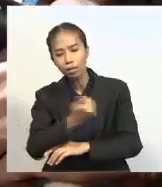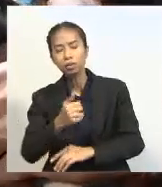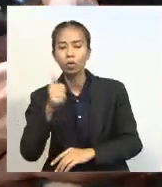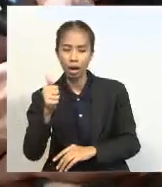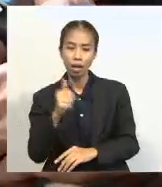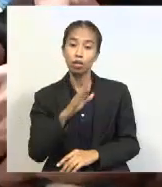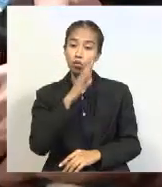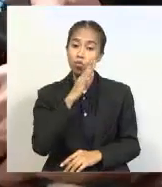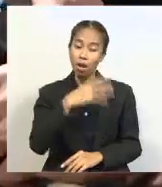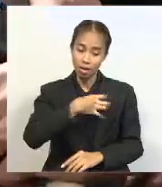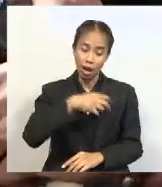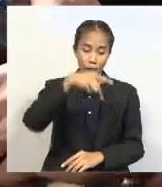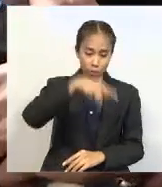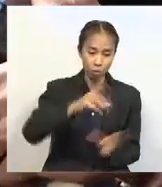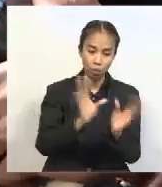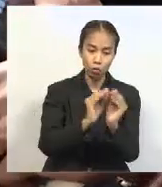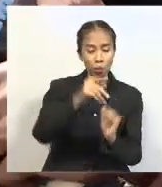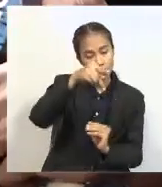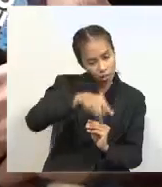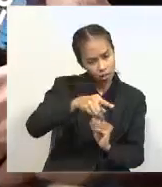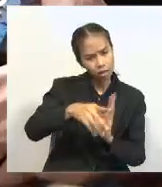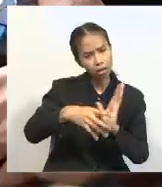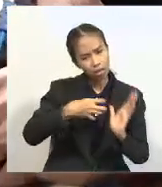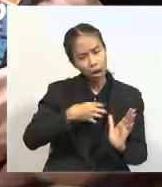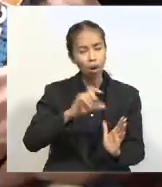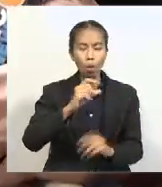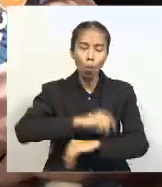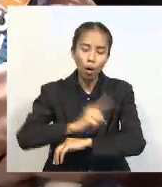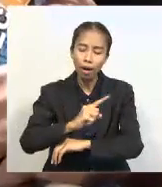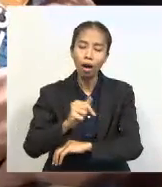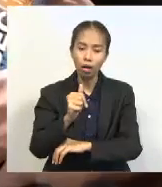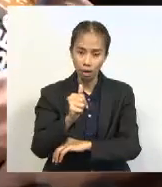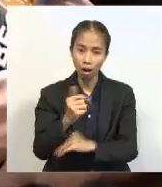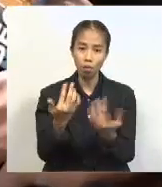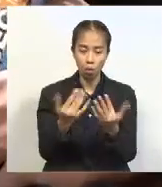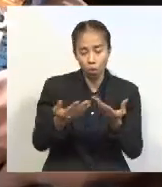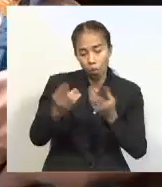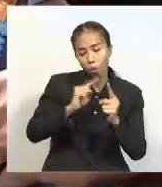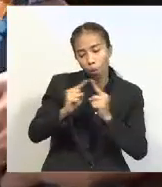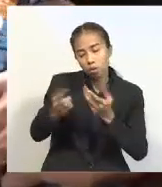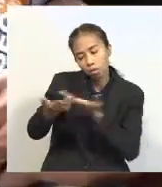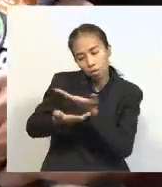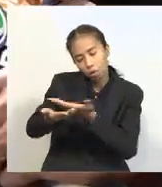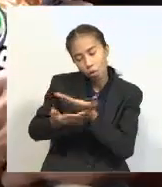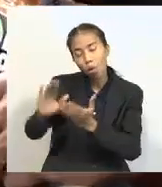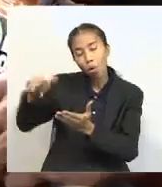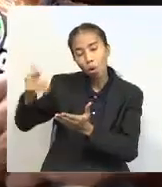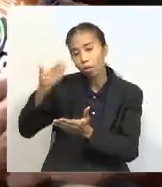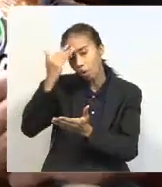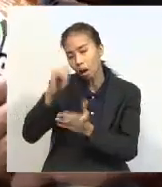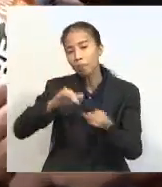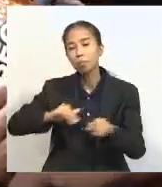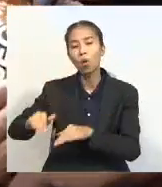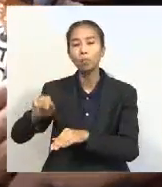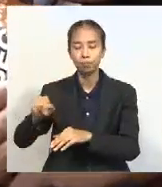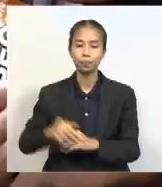เศษสำหรับกรณีนี้หรือพฤหัสหรือวันศุกร์หรือวันใดวันหนึ่งเนี่ยจะหารือกับอีกทีหนึ่งแต่ละฝ่ายให้มีความพร้อม